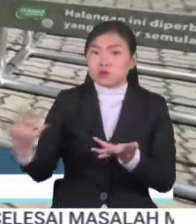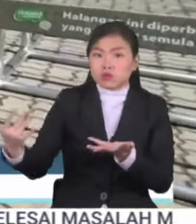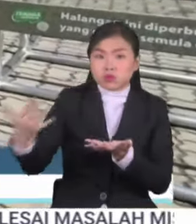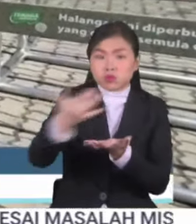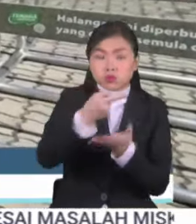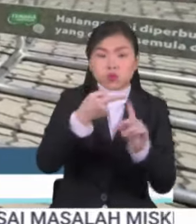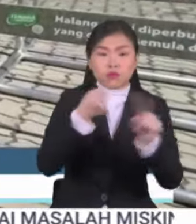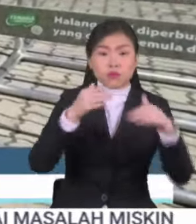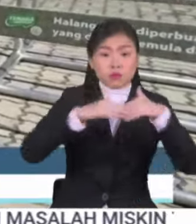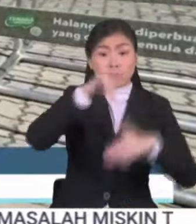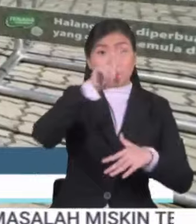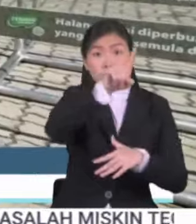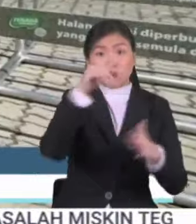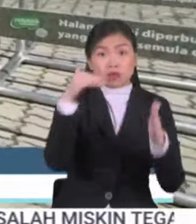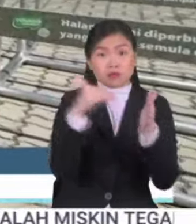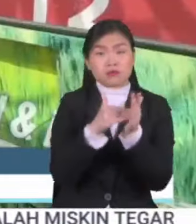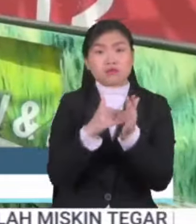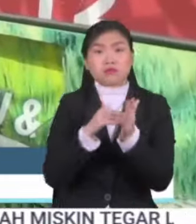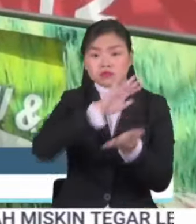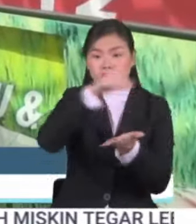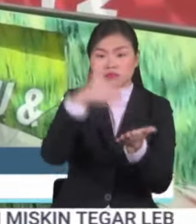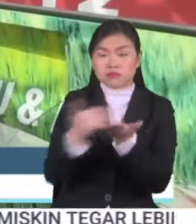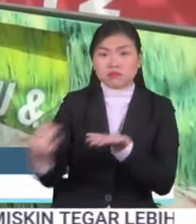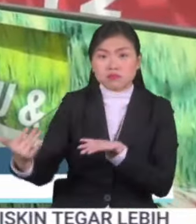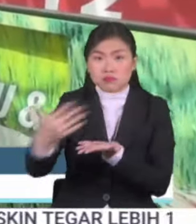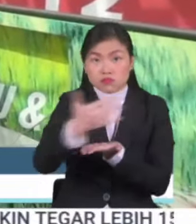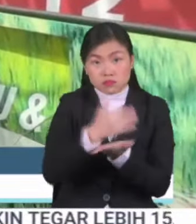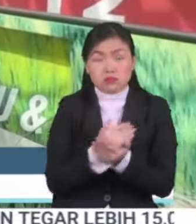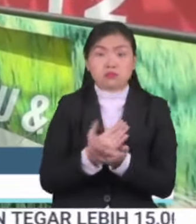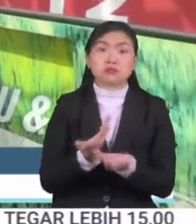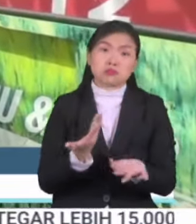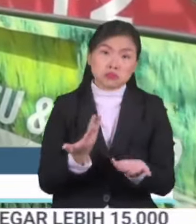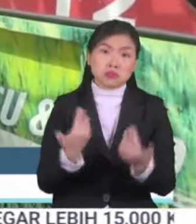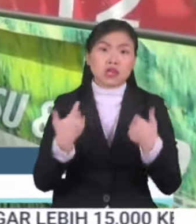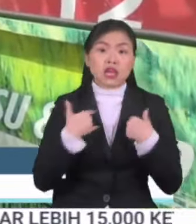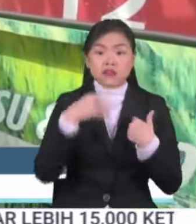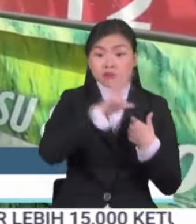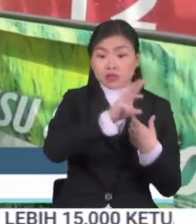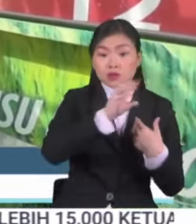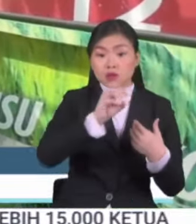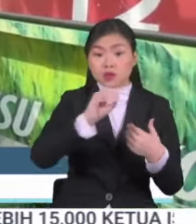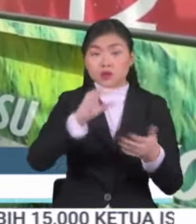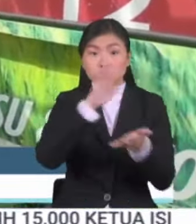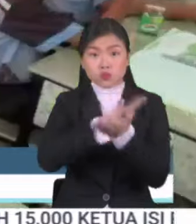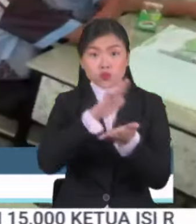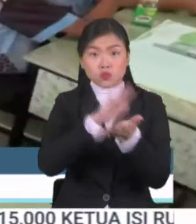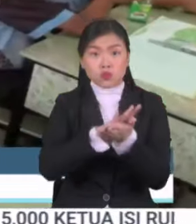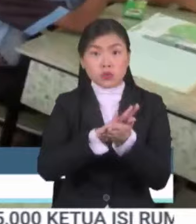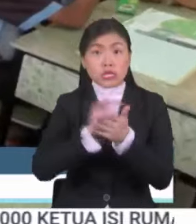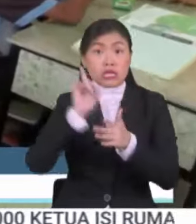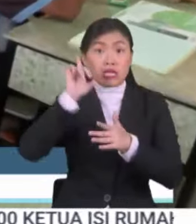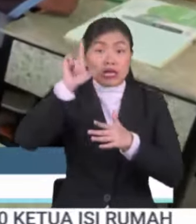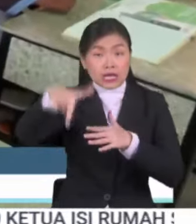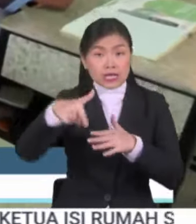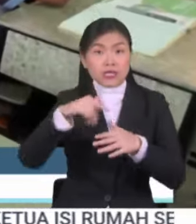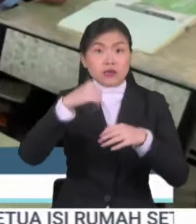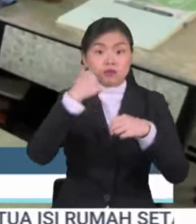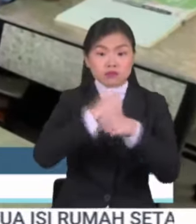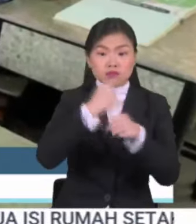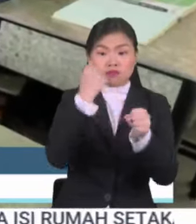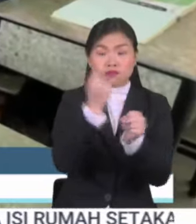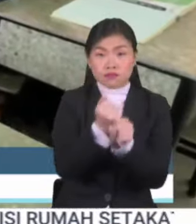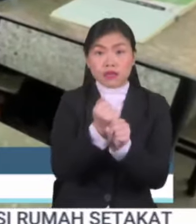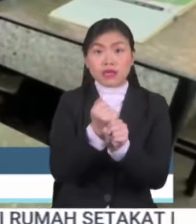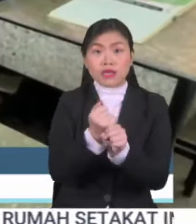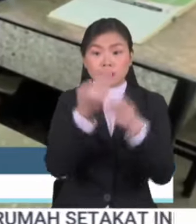1,000 pusat pengumpulan di seluruh negara. Antaranya termasuklah melibatkan 600 buah sekolah yang kemudiannya menghasilkan bahan